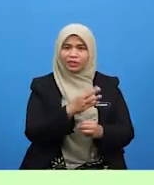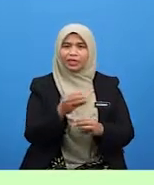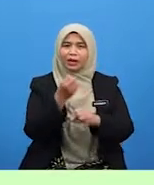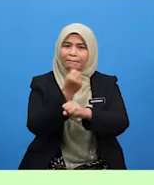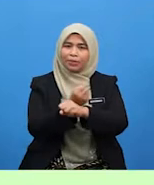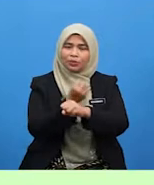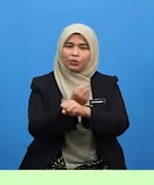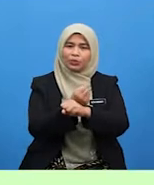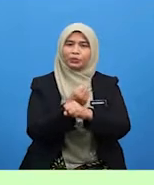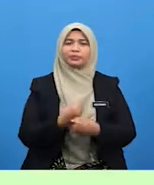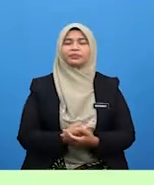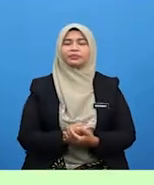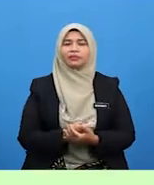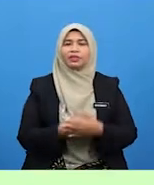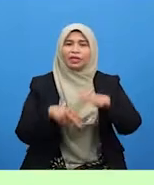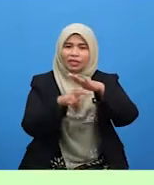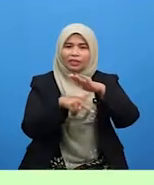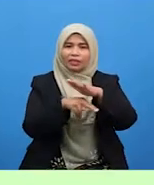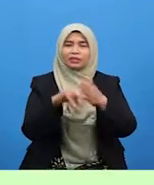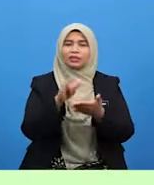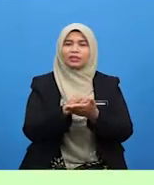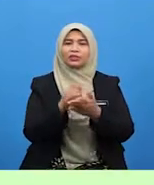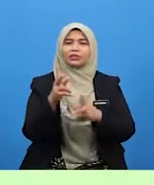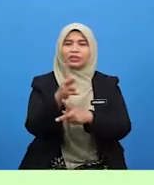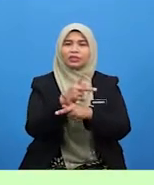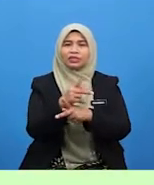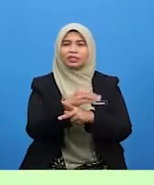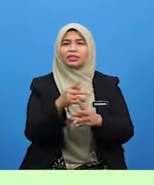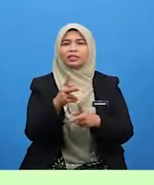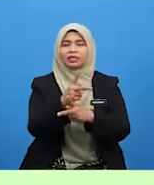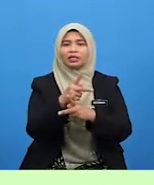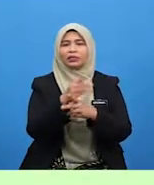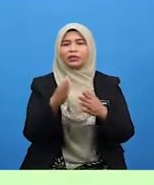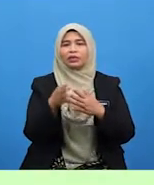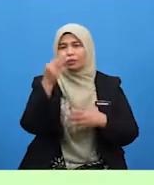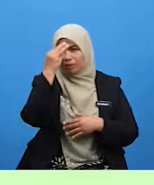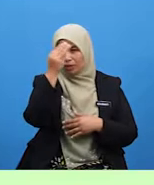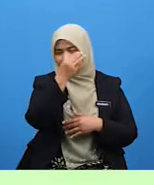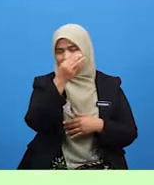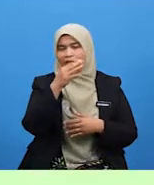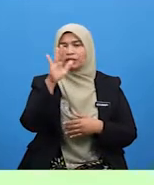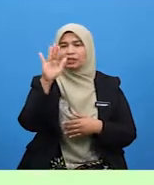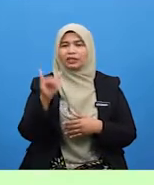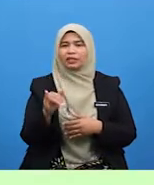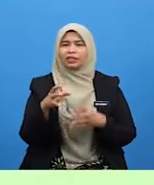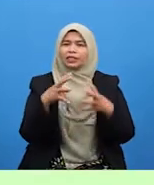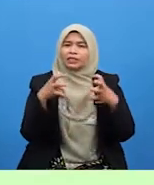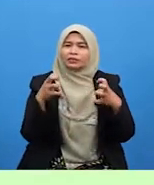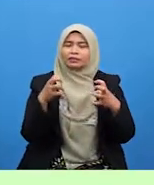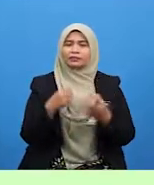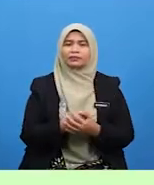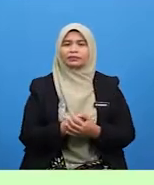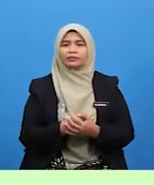dan batu-batu berhala. Neraka itu dijaga dan dikawal oleh malaikat-malaikat yang